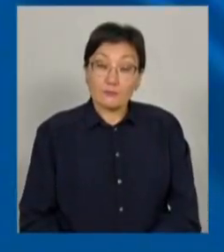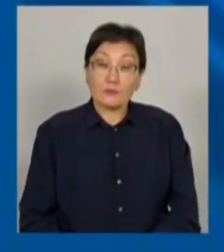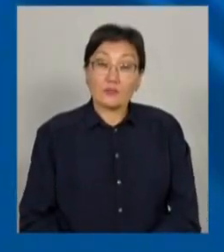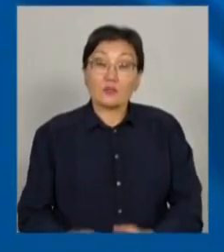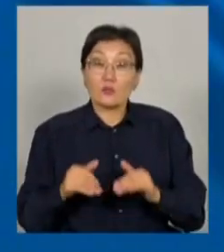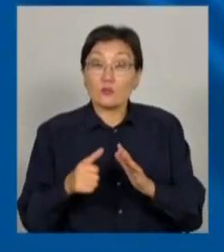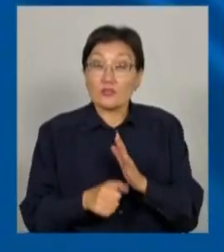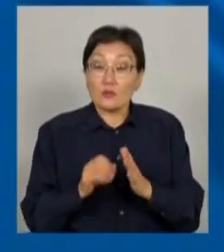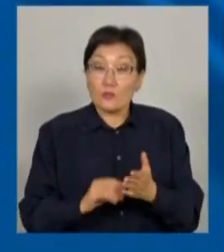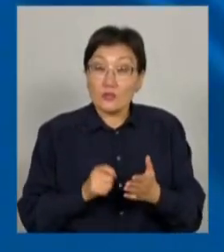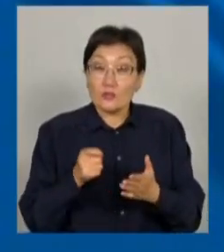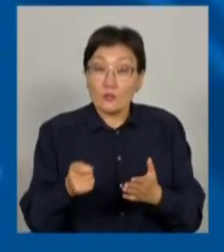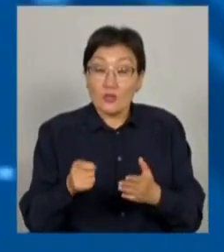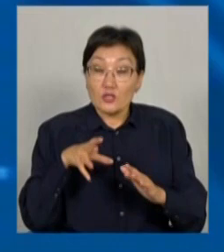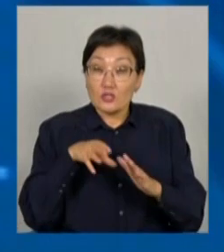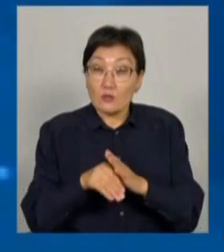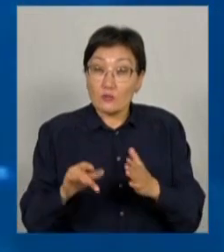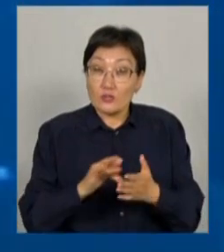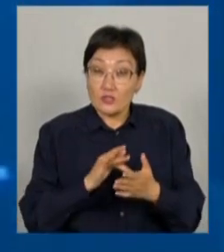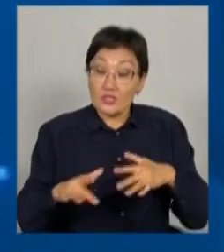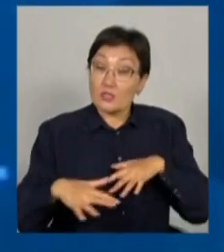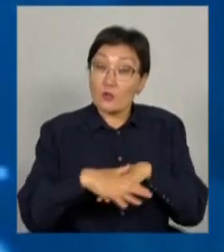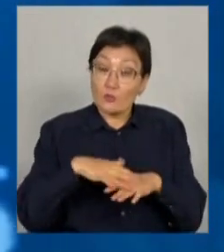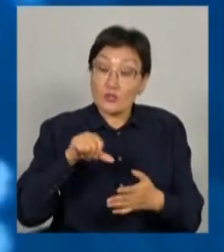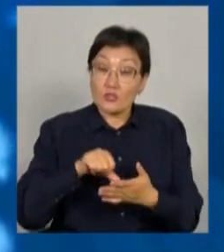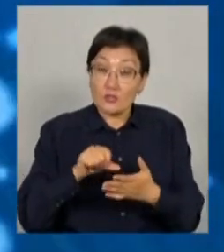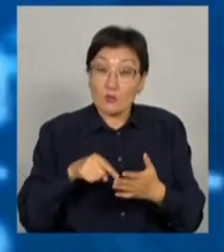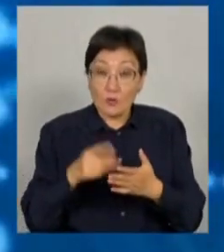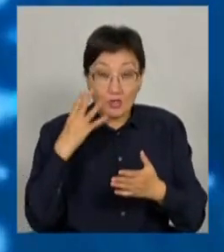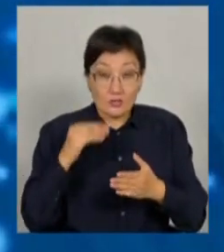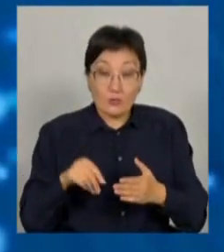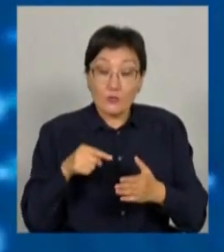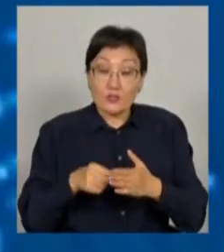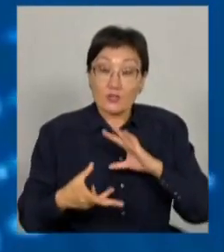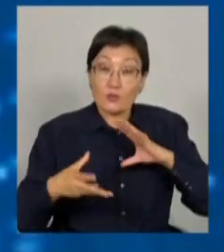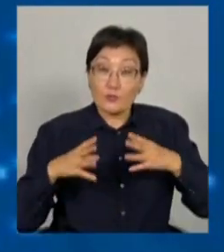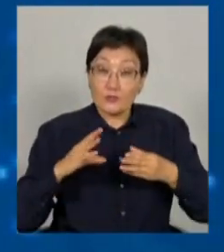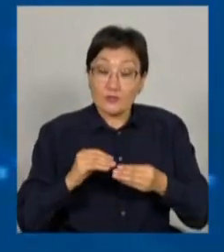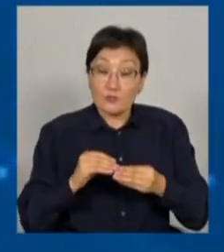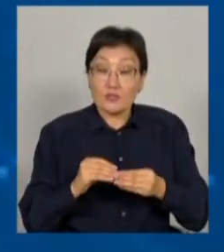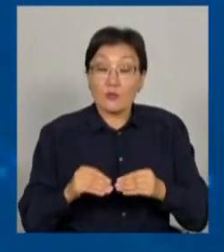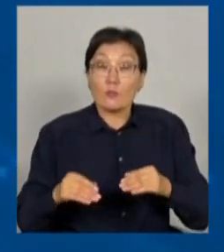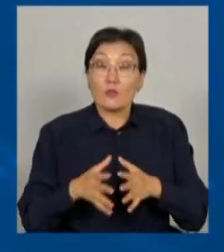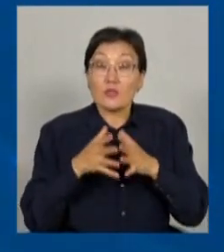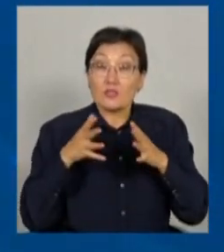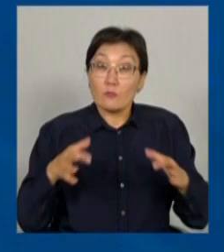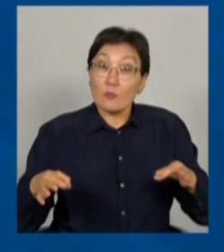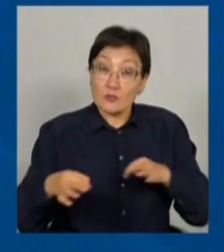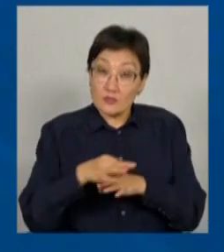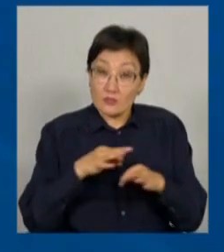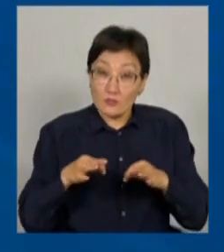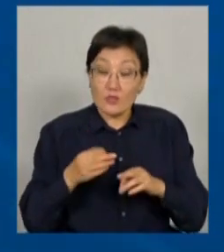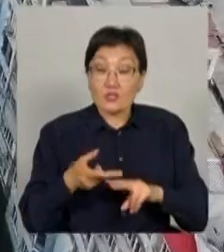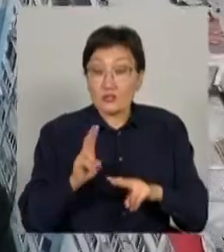Свыше 600 заявок поступило в рамках бюджета народного участия в Алматы. В мегаполисе подвели промежуточные итоги масштабного проекта,